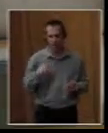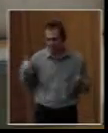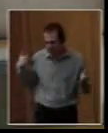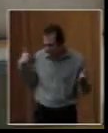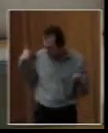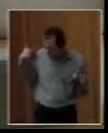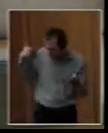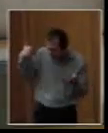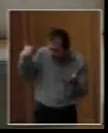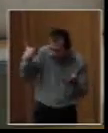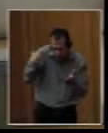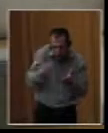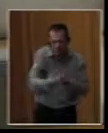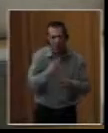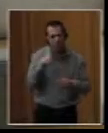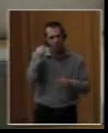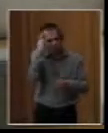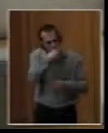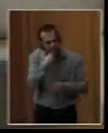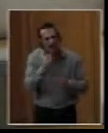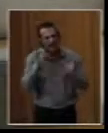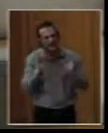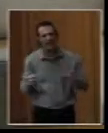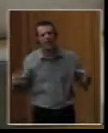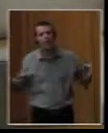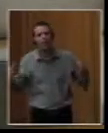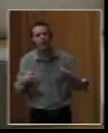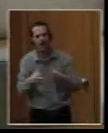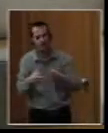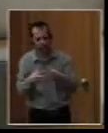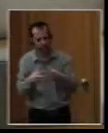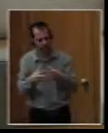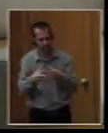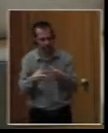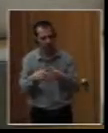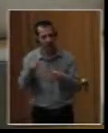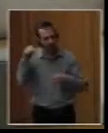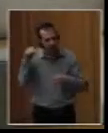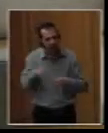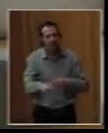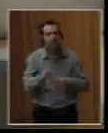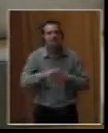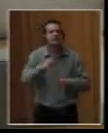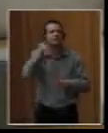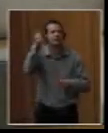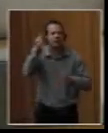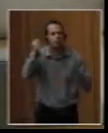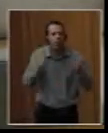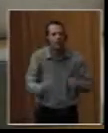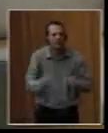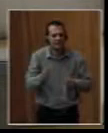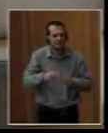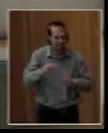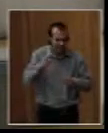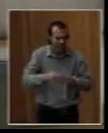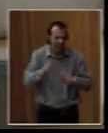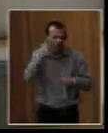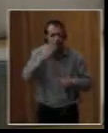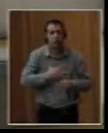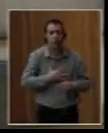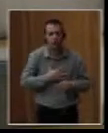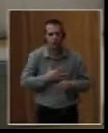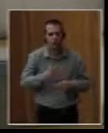συλλογική έχει σηματοδοτηθεί από αυτήν τη θέση, ότι και πριν την